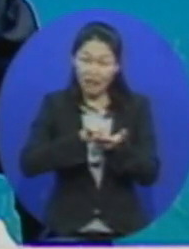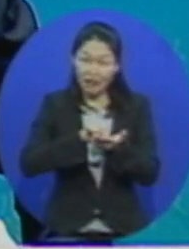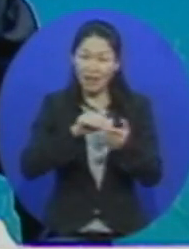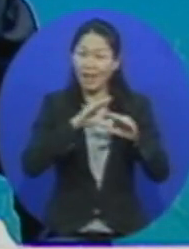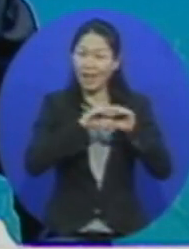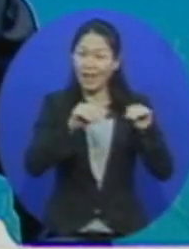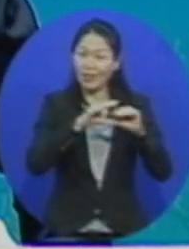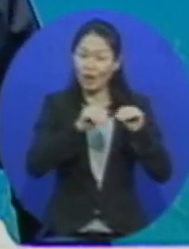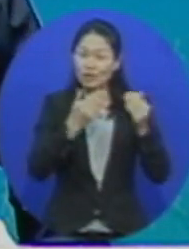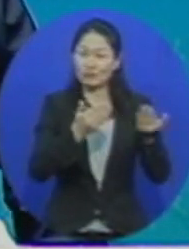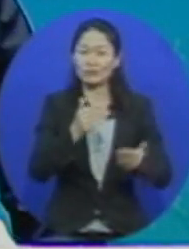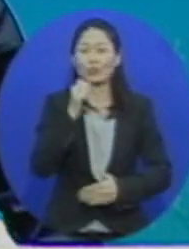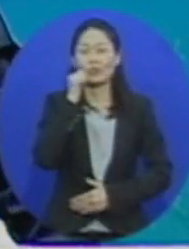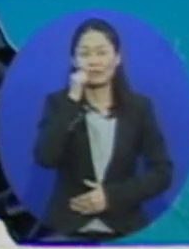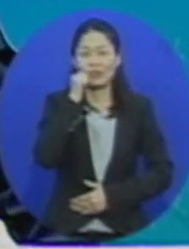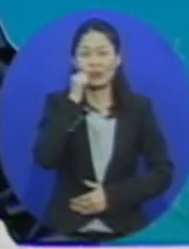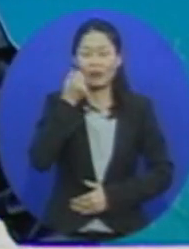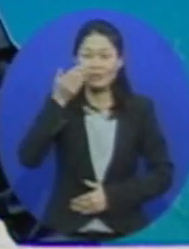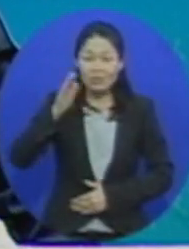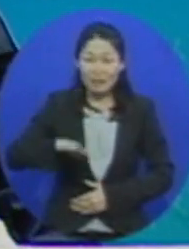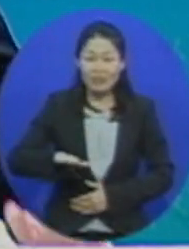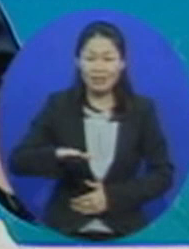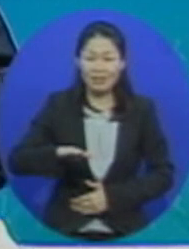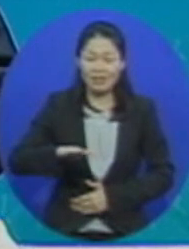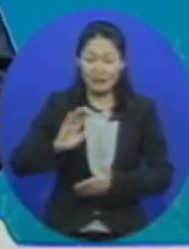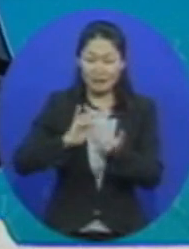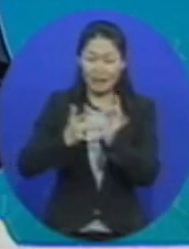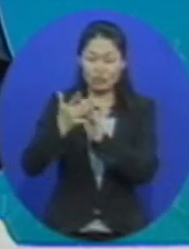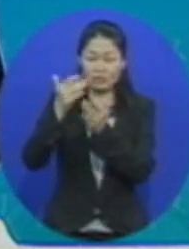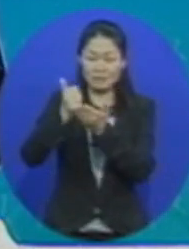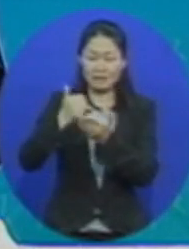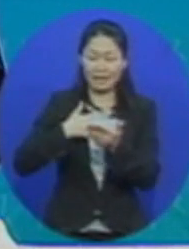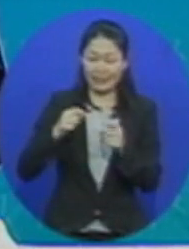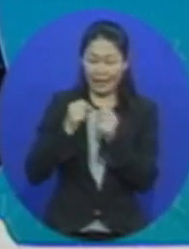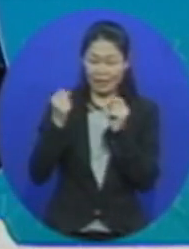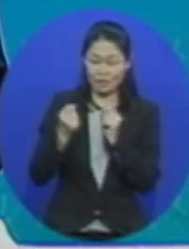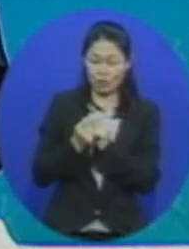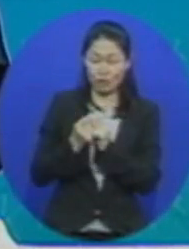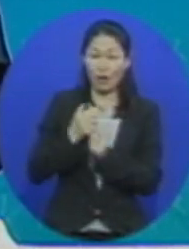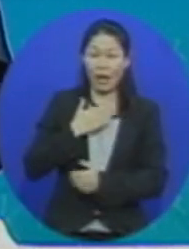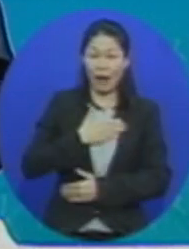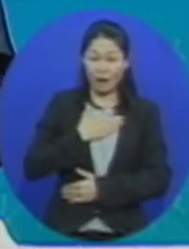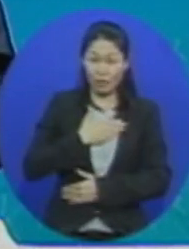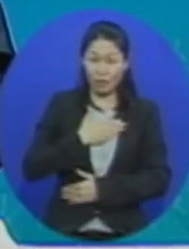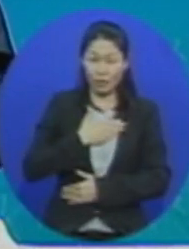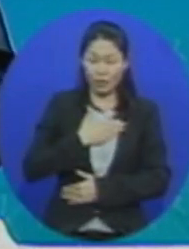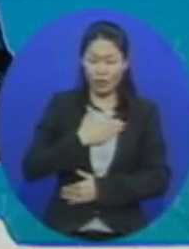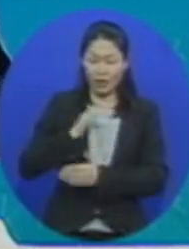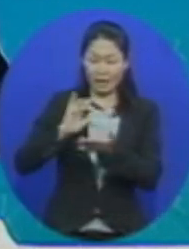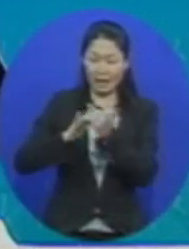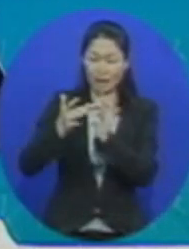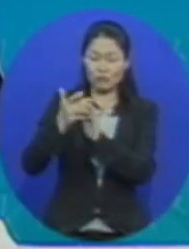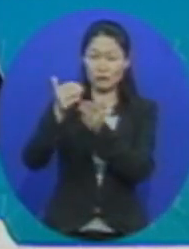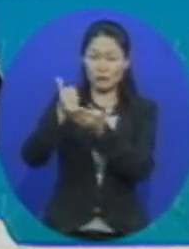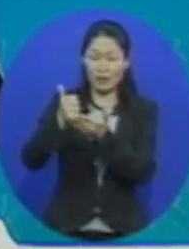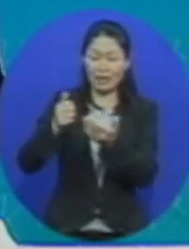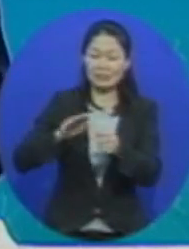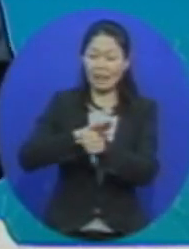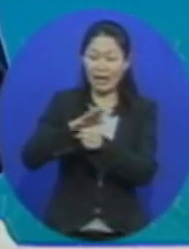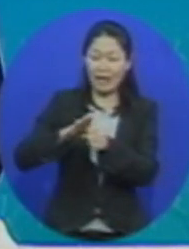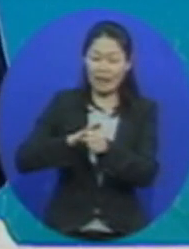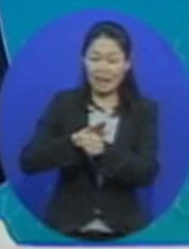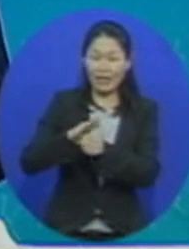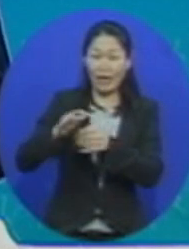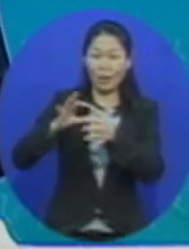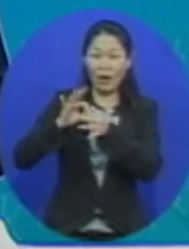못해요 그런데 예수님을 내가 개인적으로 알면서 예수님과 사랑의 관계를